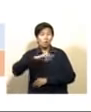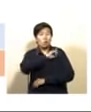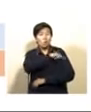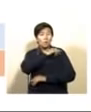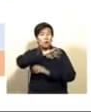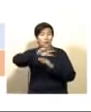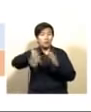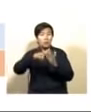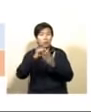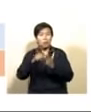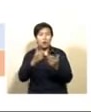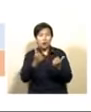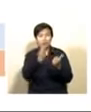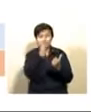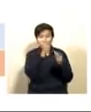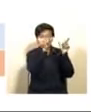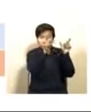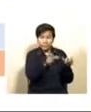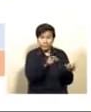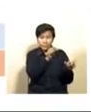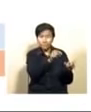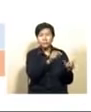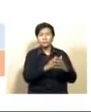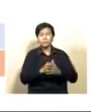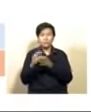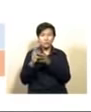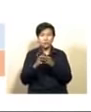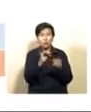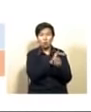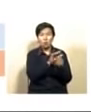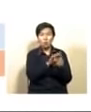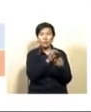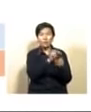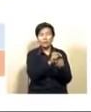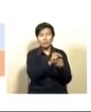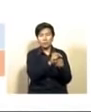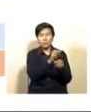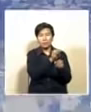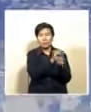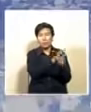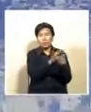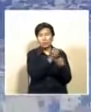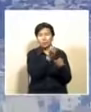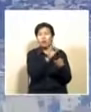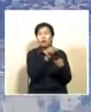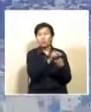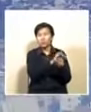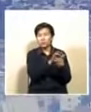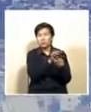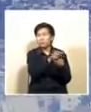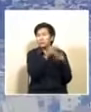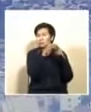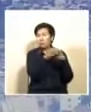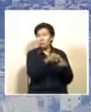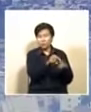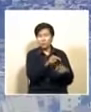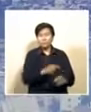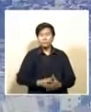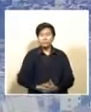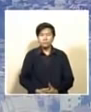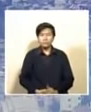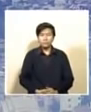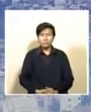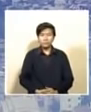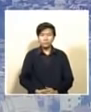นี่คือยอดสะสมใน1เดือนเราต้องใช้ทั้งหมด 500,000 ชิ้นนะครับเพราะนั่นก็คือต้องใช้หน้ากาก